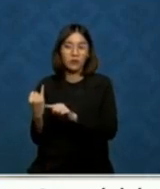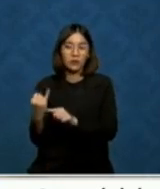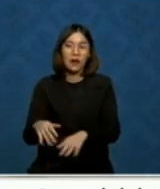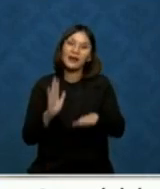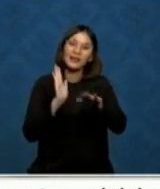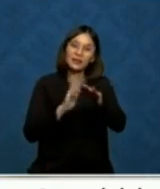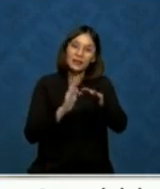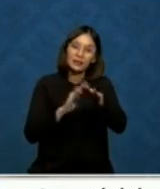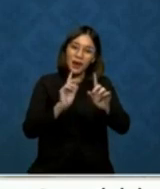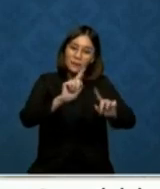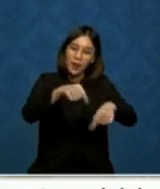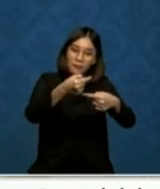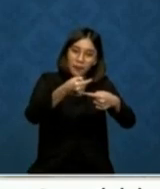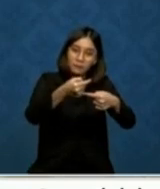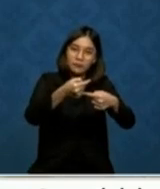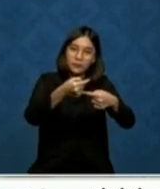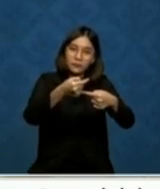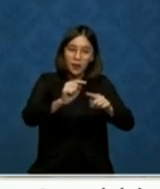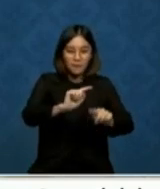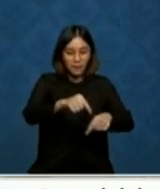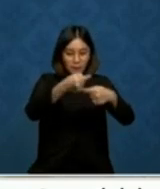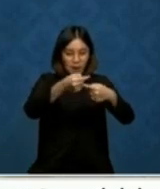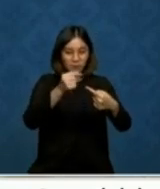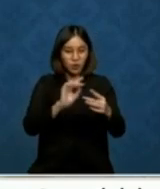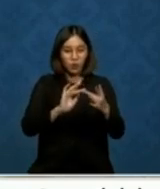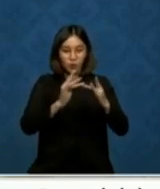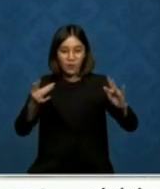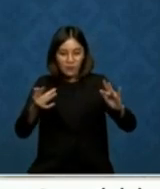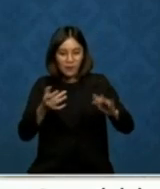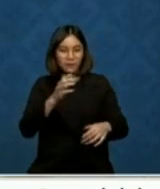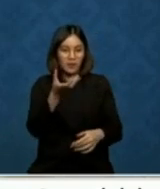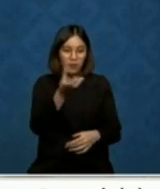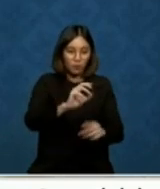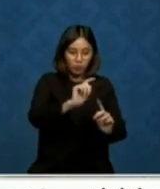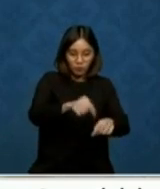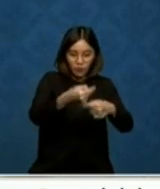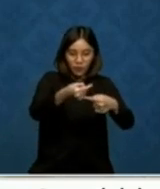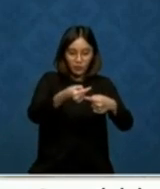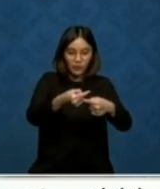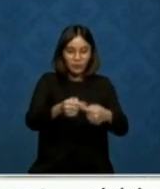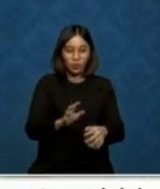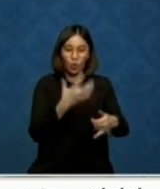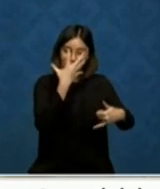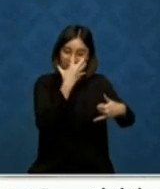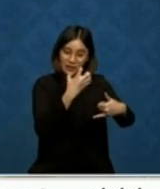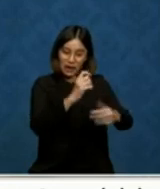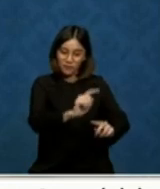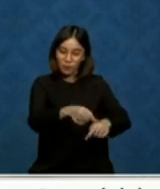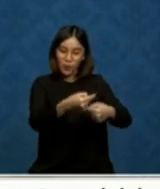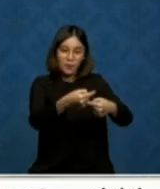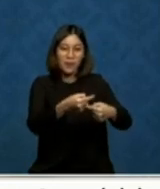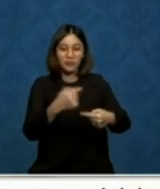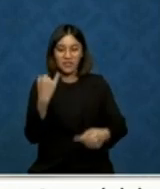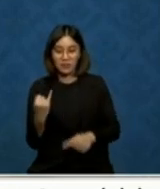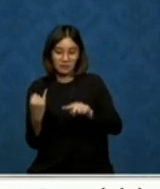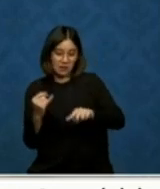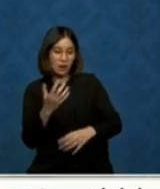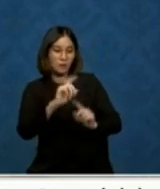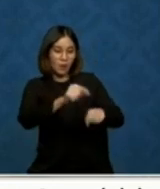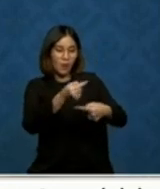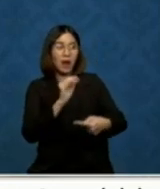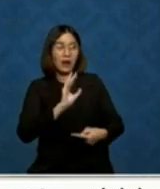หรือให้คอมเมนต์ในโซเชียลมีเดียของผู้เสียหายได้อันนี้ครับใ